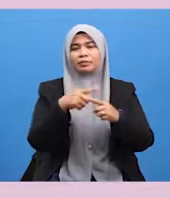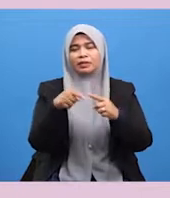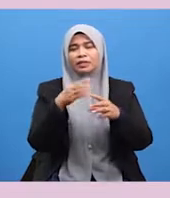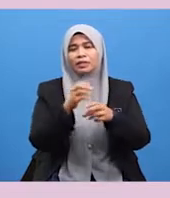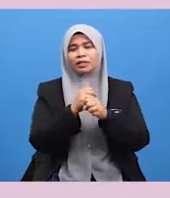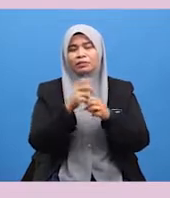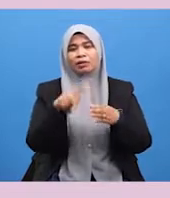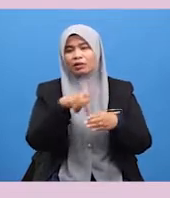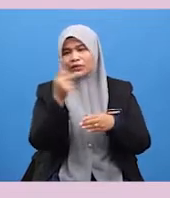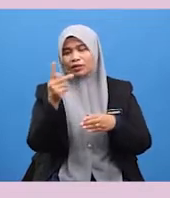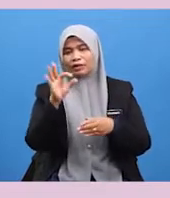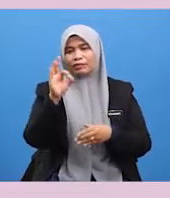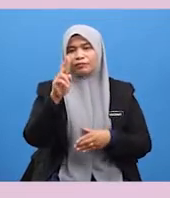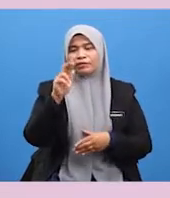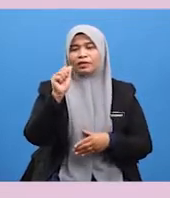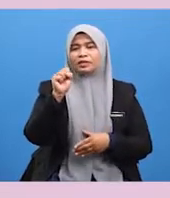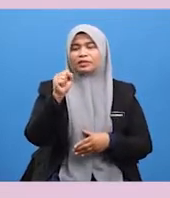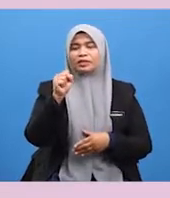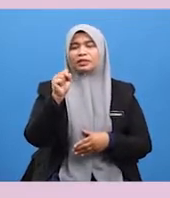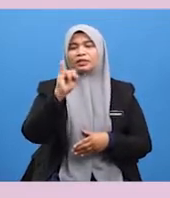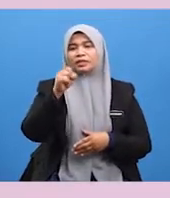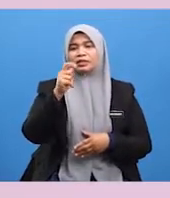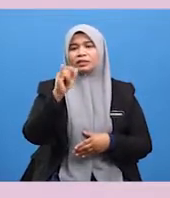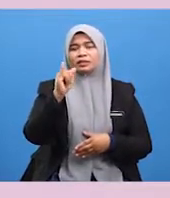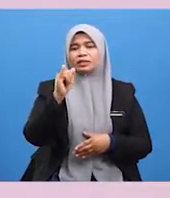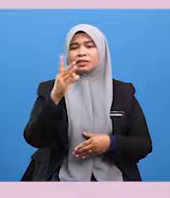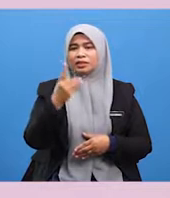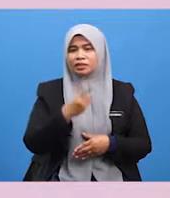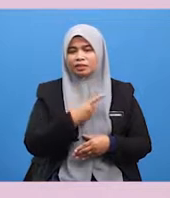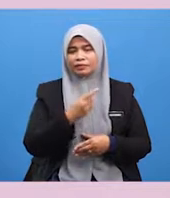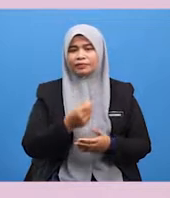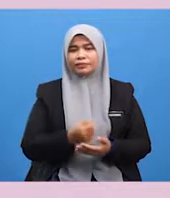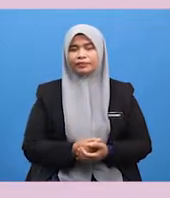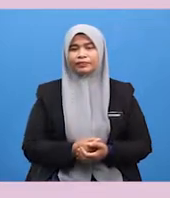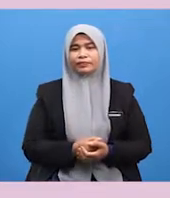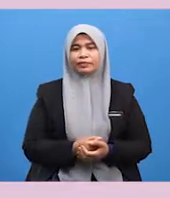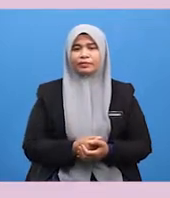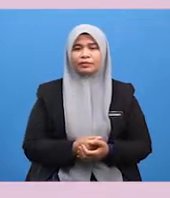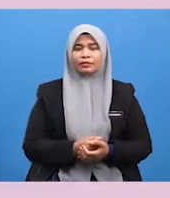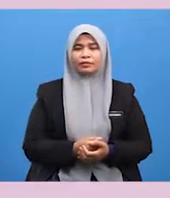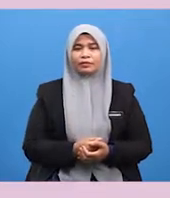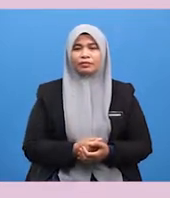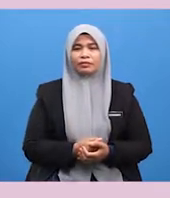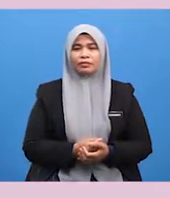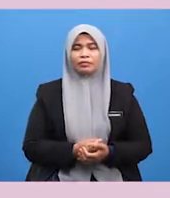apabila dapat mengeluarkan frasa-frasa jati diri Encik Muhammad.